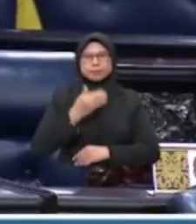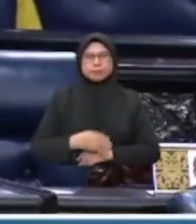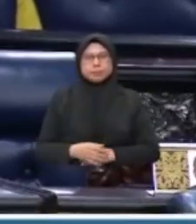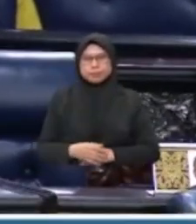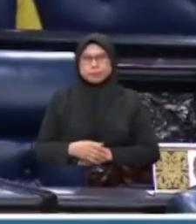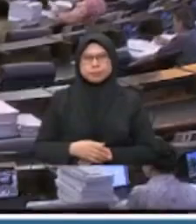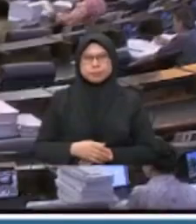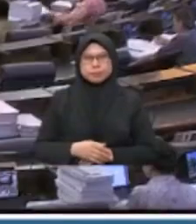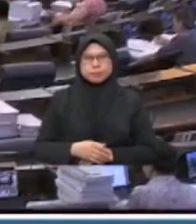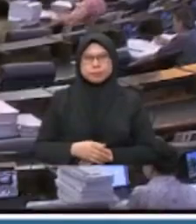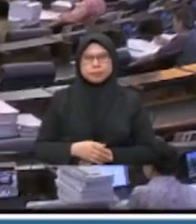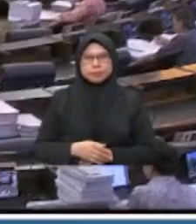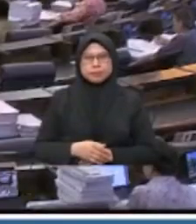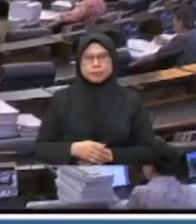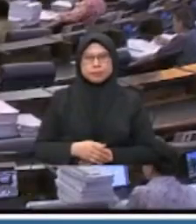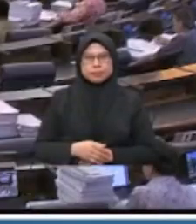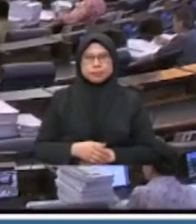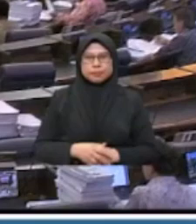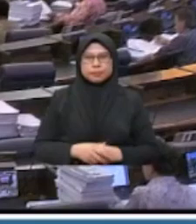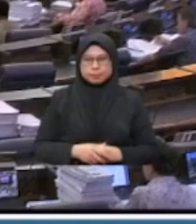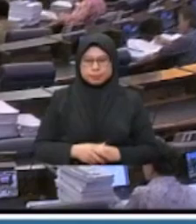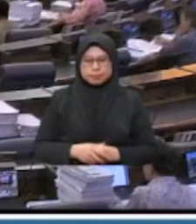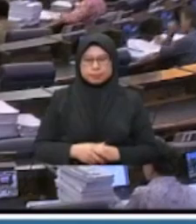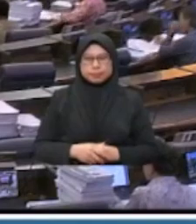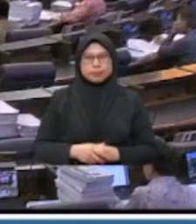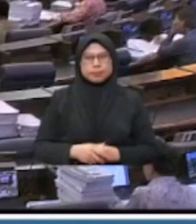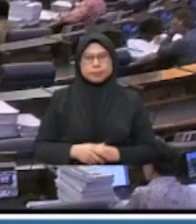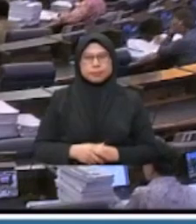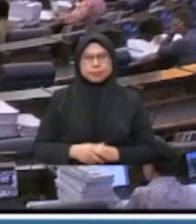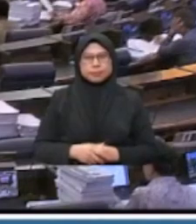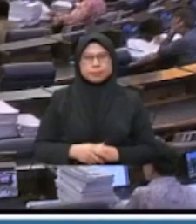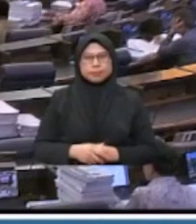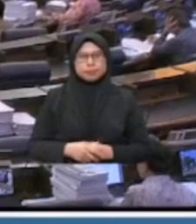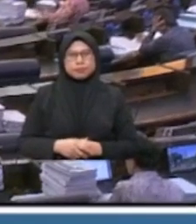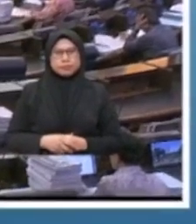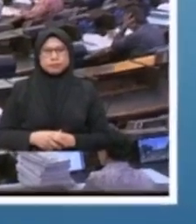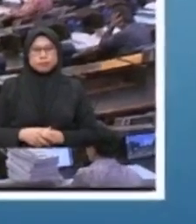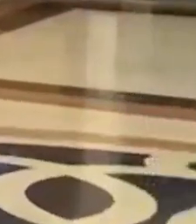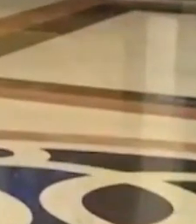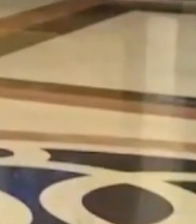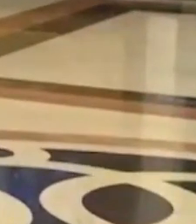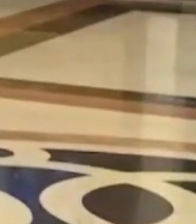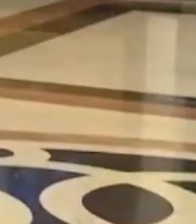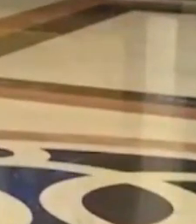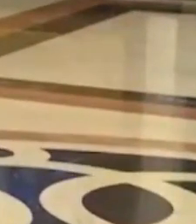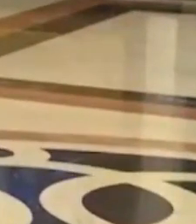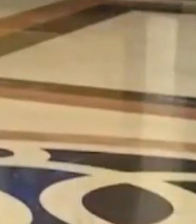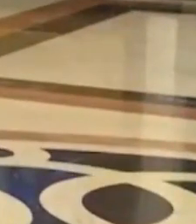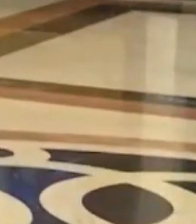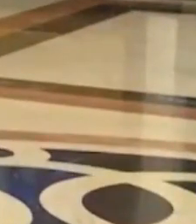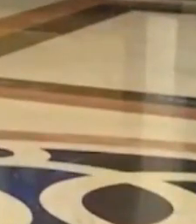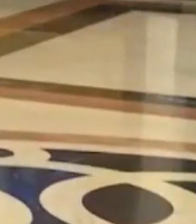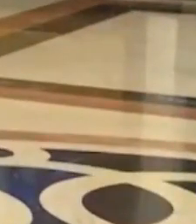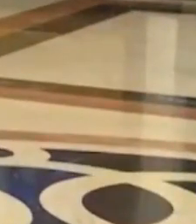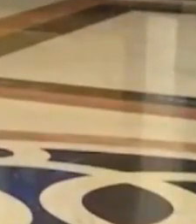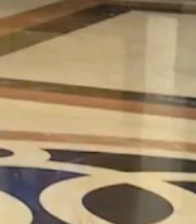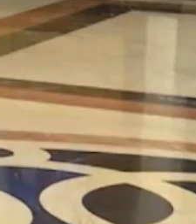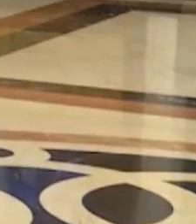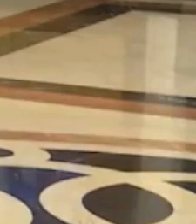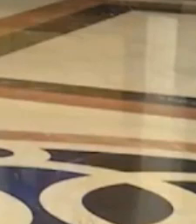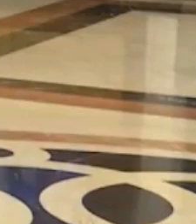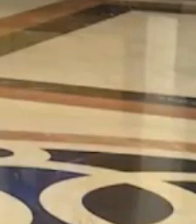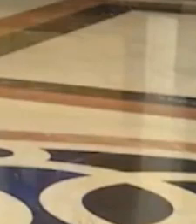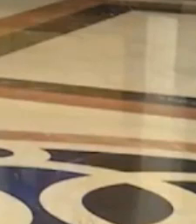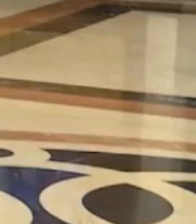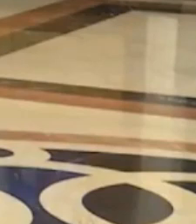Beliau menjawab soalan Wakil Kuala Pilah Dato' Arnan Abu Hassan. Sementara itu juga, Dato' Sri Dr. Ahmad Zahid turut